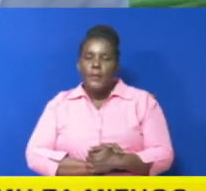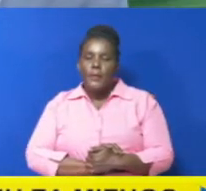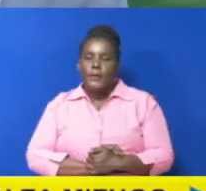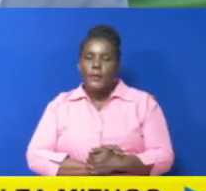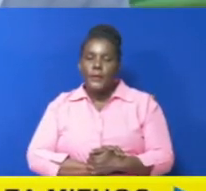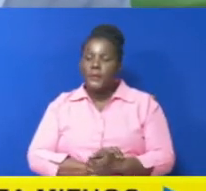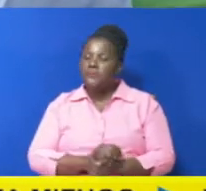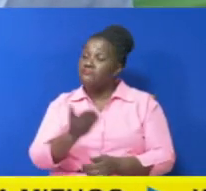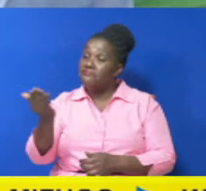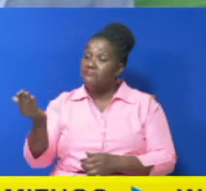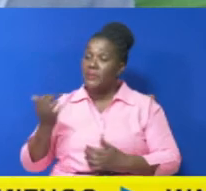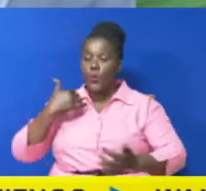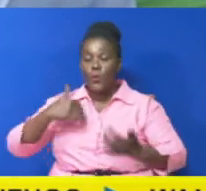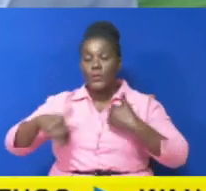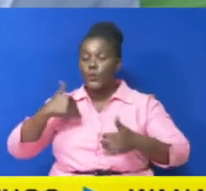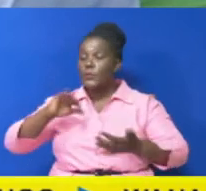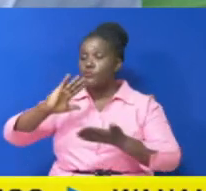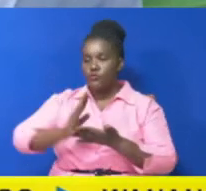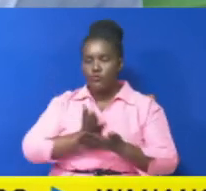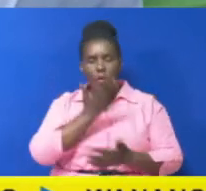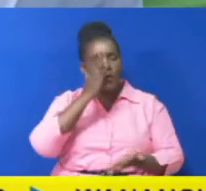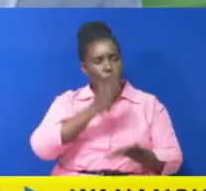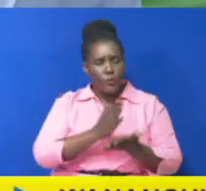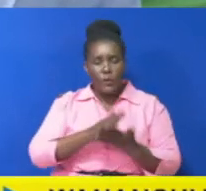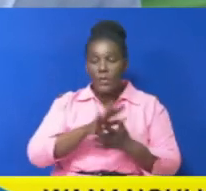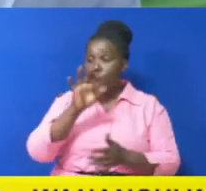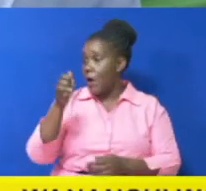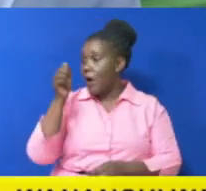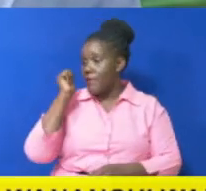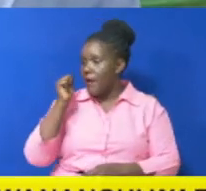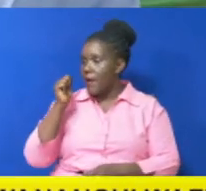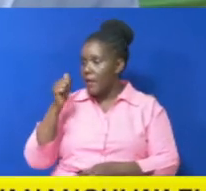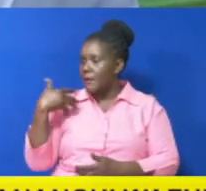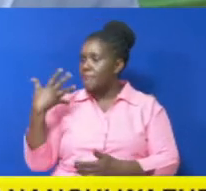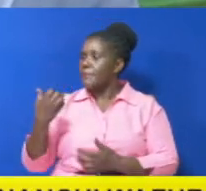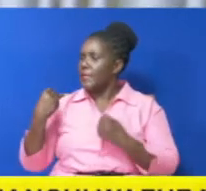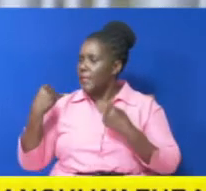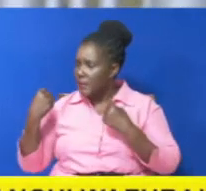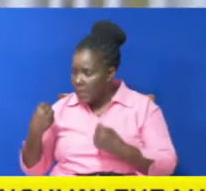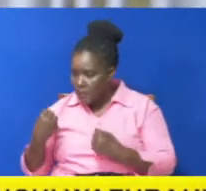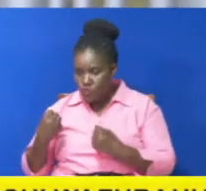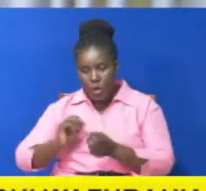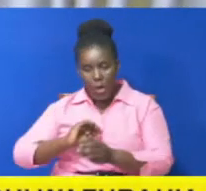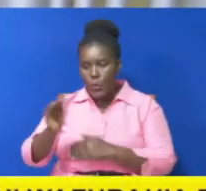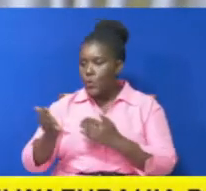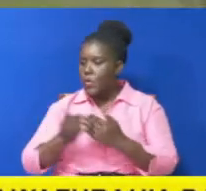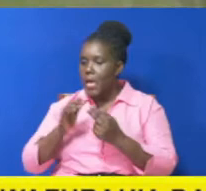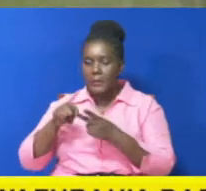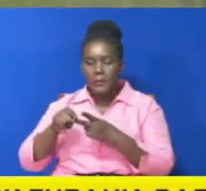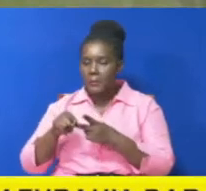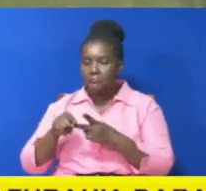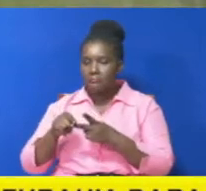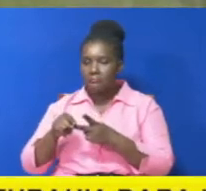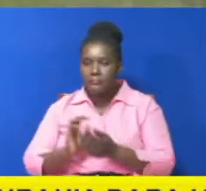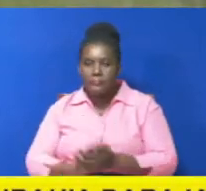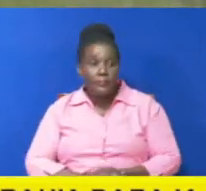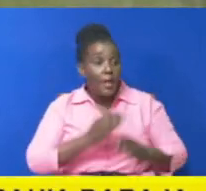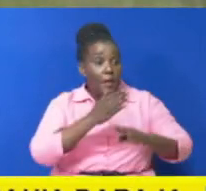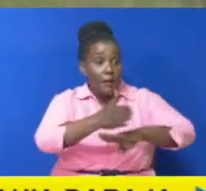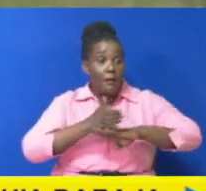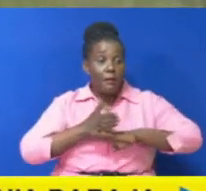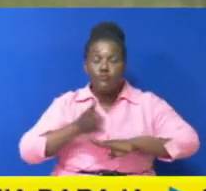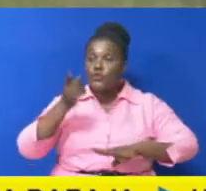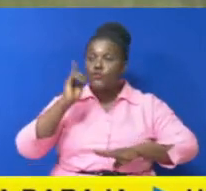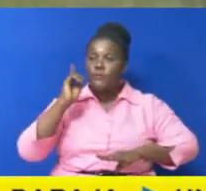Kwa hiyo msiwe na hofu, maumivu ya mwaka jana hamtoyapata tena. Kampuni ya kuzalisha umeme ya